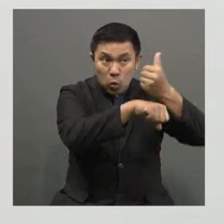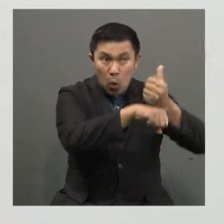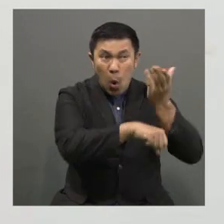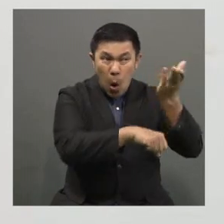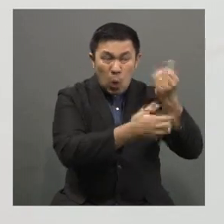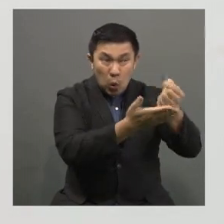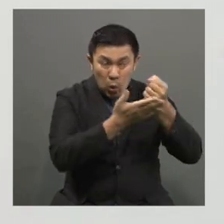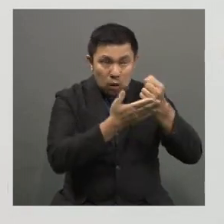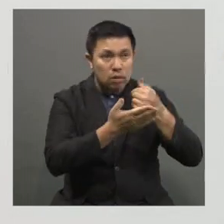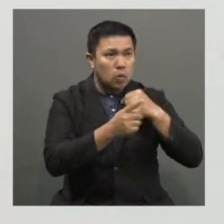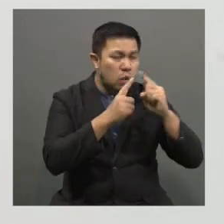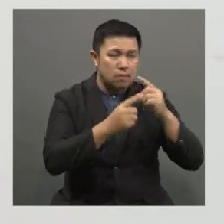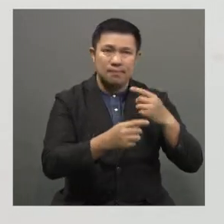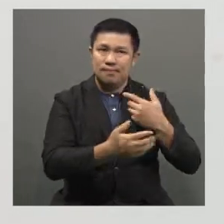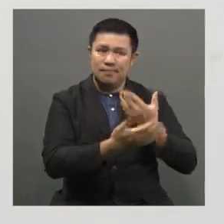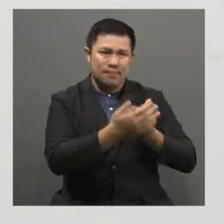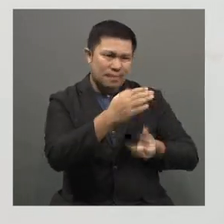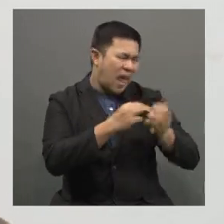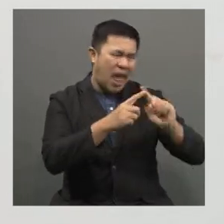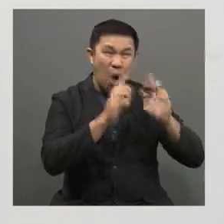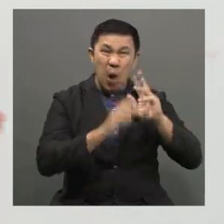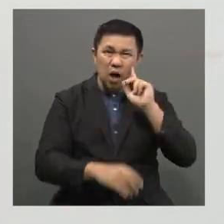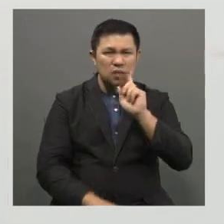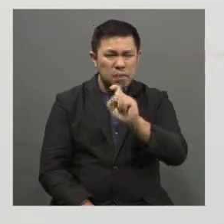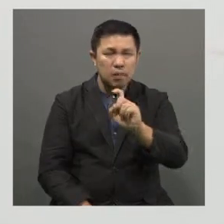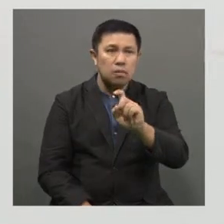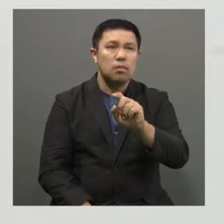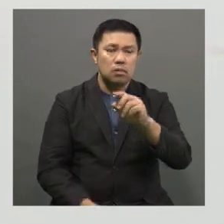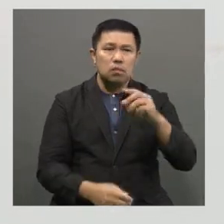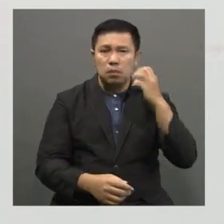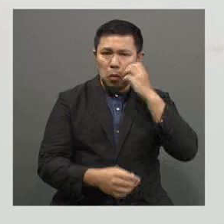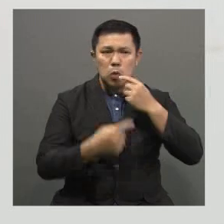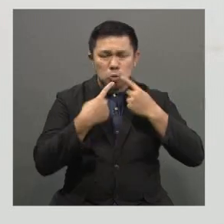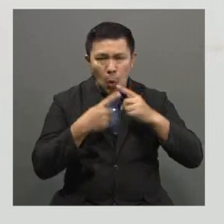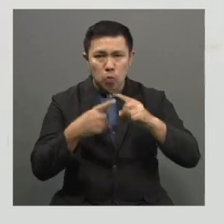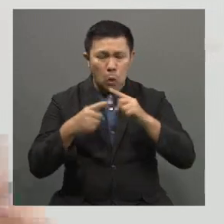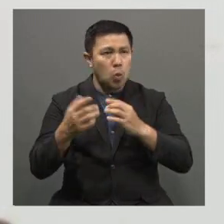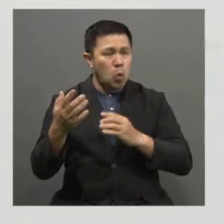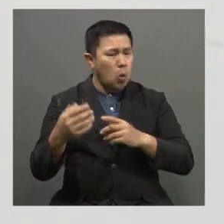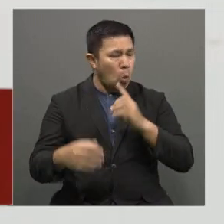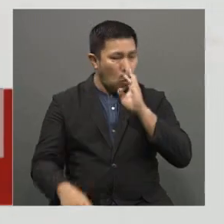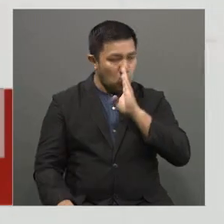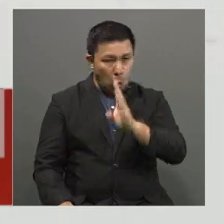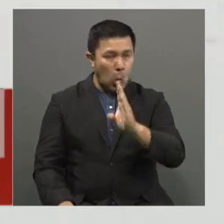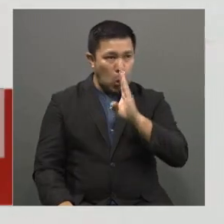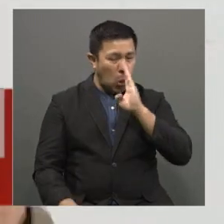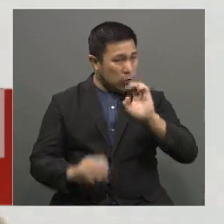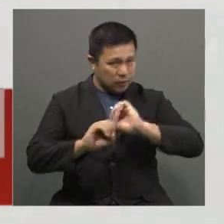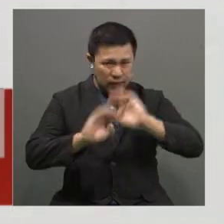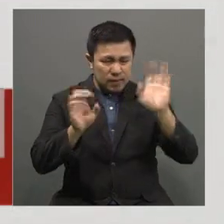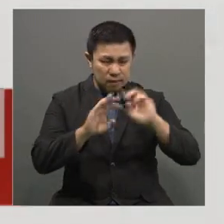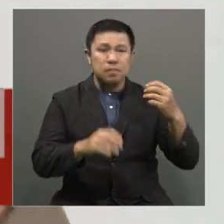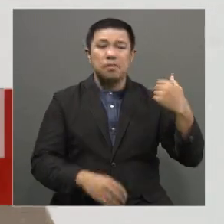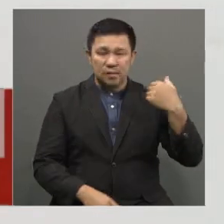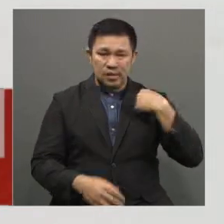เคลียร์คดีจริงๆนักข่าวเนี่ยถามอีกหลายเรื่องแล้วบิ๊กโจ๊ก็ตอบแรงๆอีกหลายเรื่องเอาแบบตรงๆซะตร